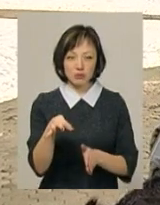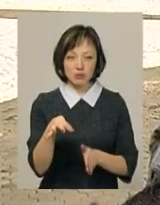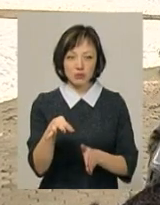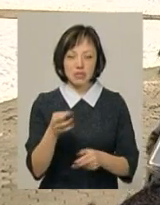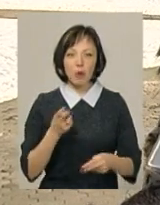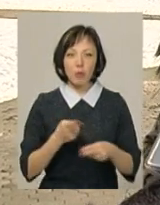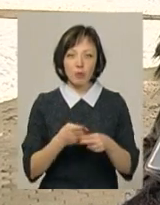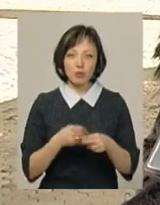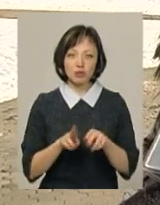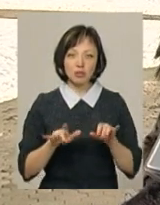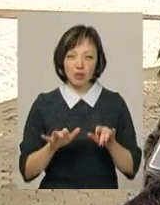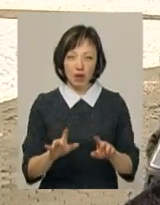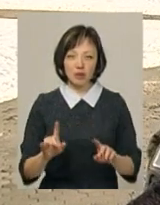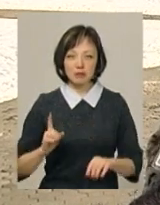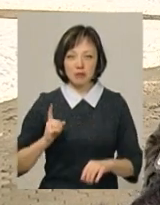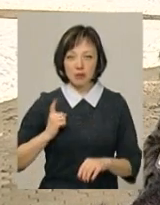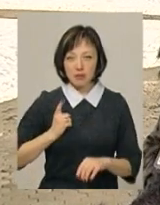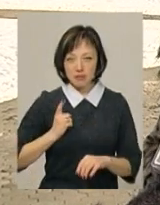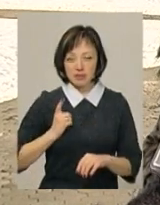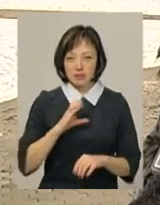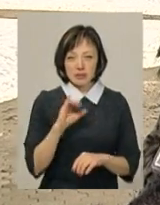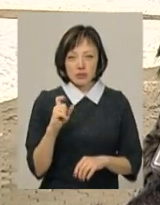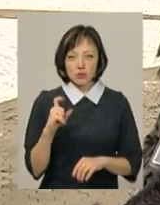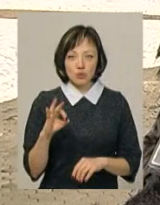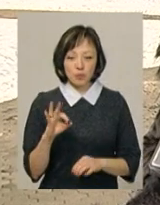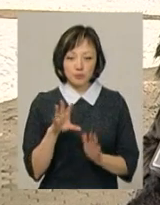Обрано вже запобіжний захід, він знаходиться в СІЗО.